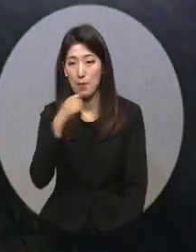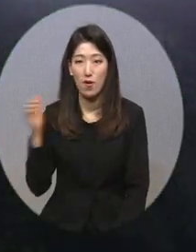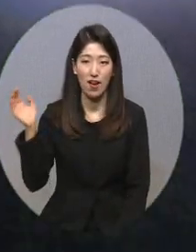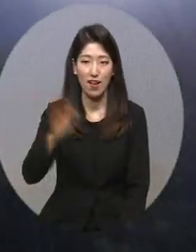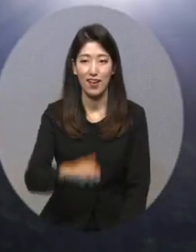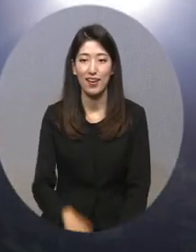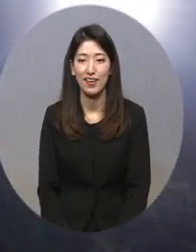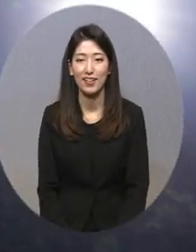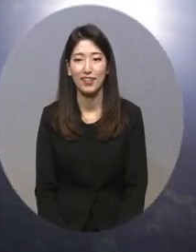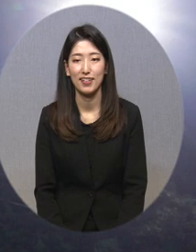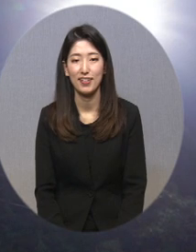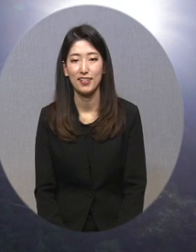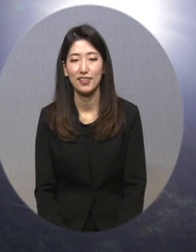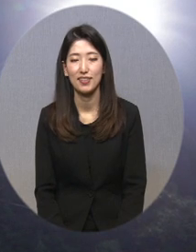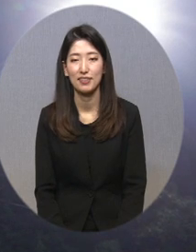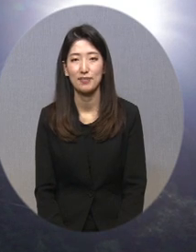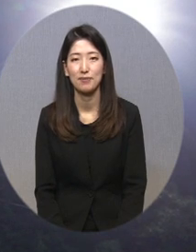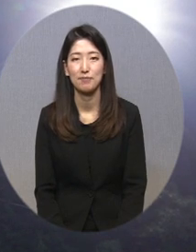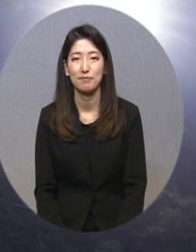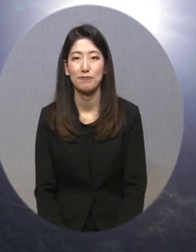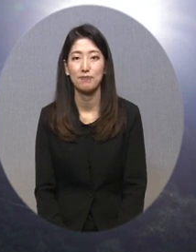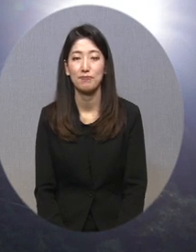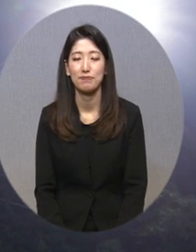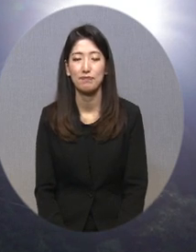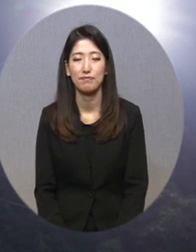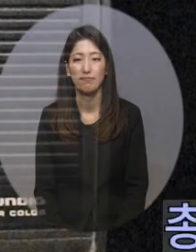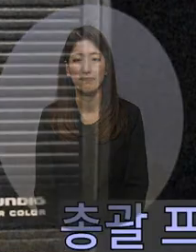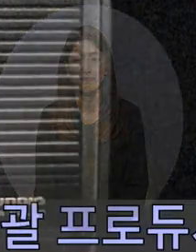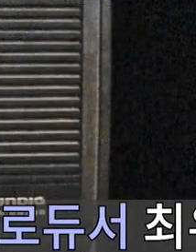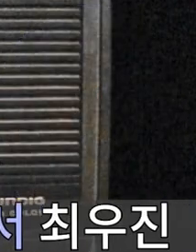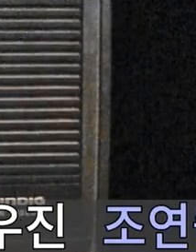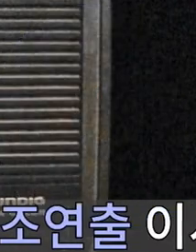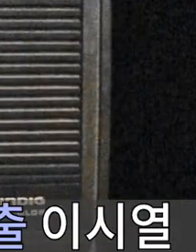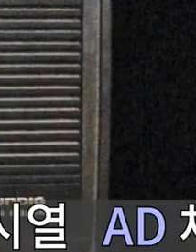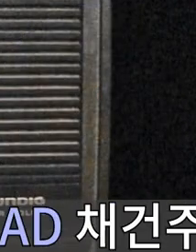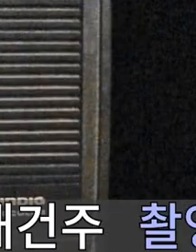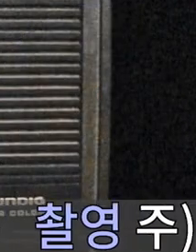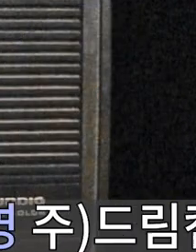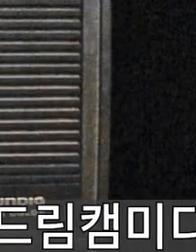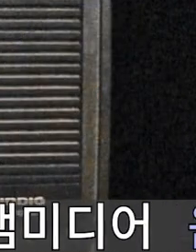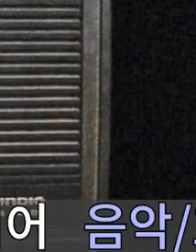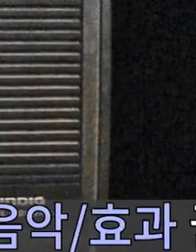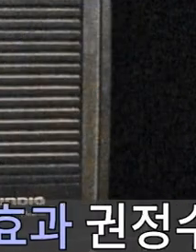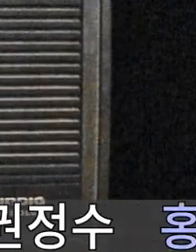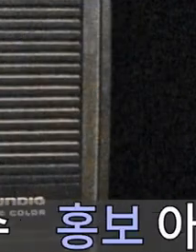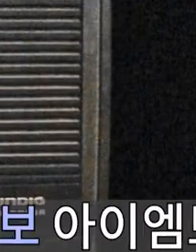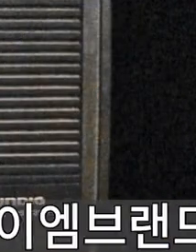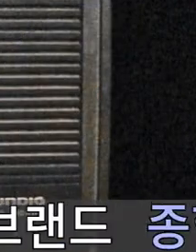먹으러 가자. 밥 먹으러 가자. 맛집이야, 맛집. 여러 가지로 맨정신을 못 잊겠다.